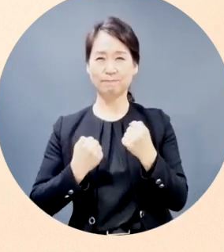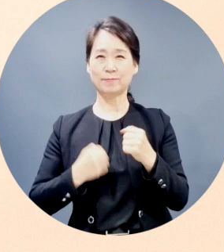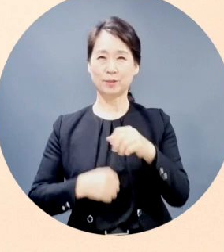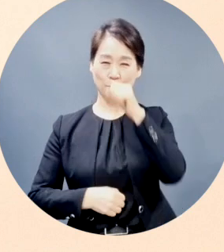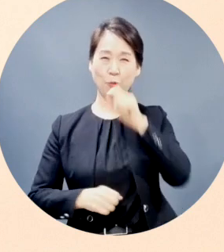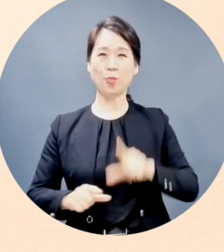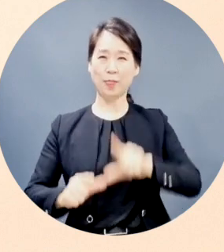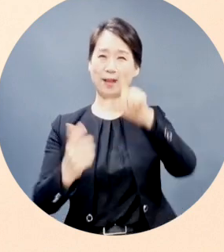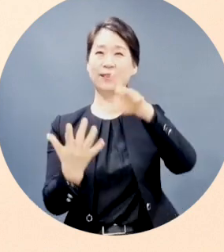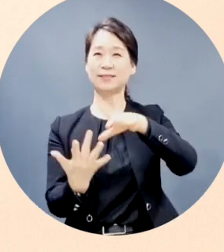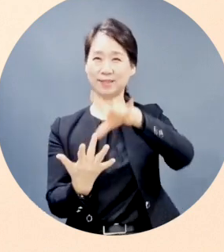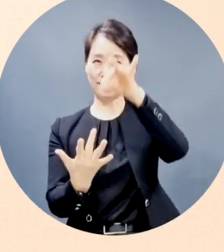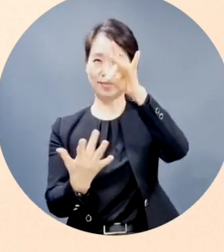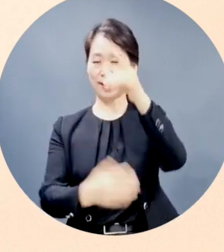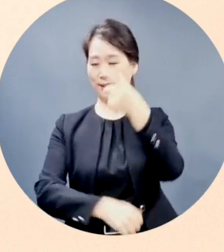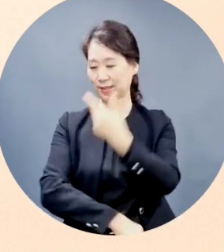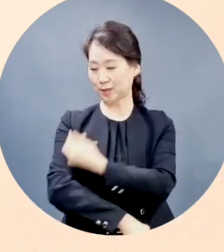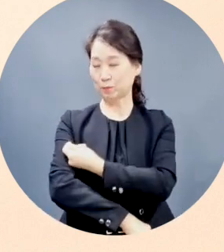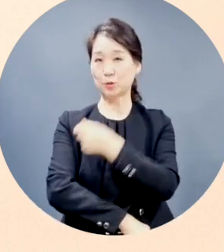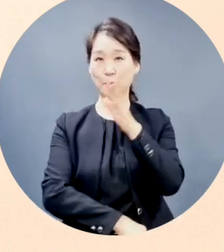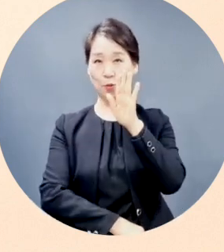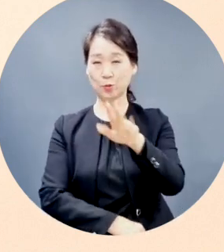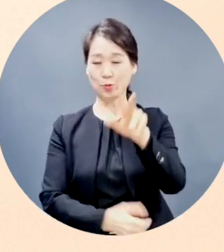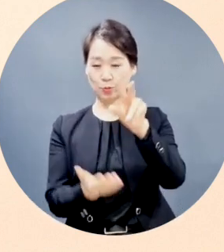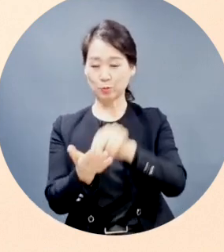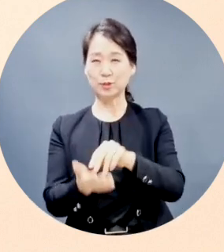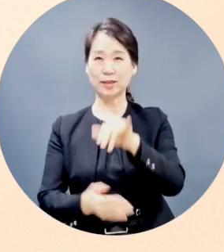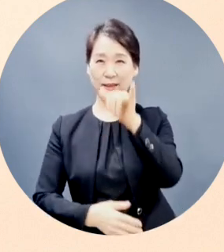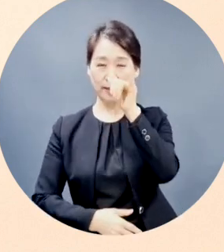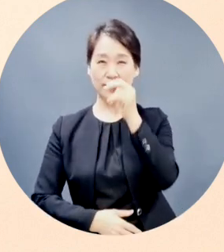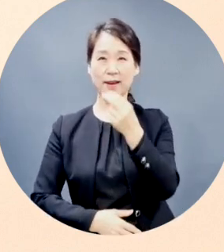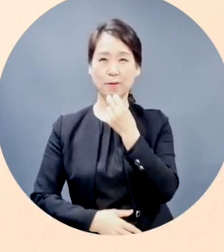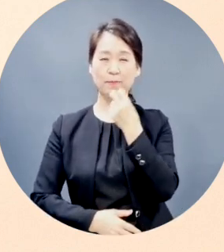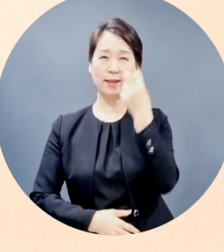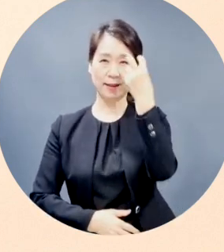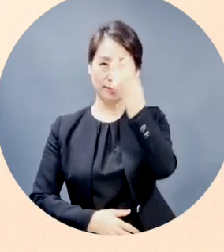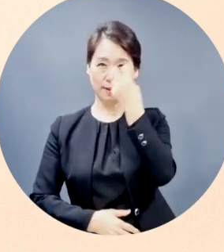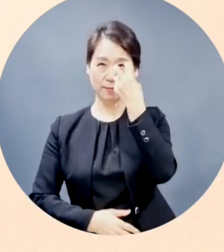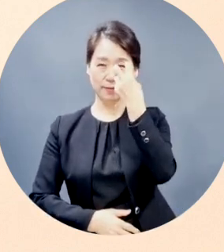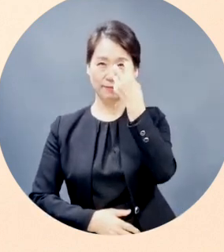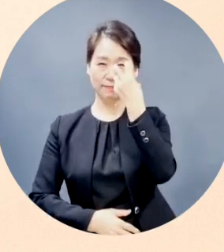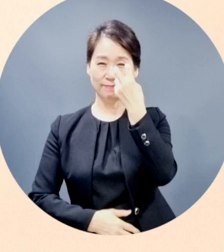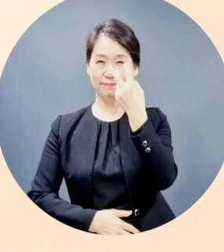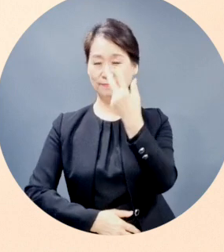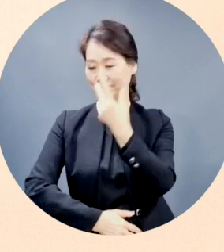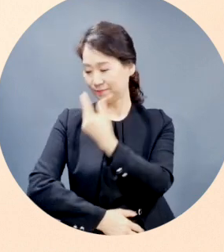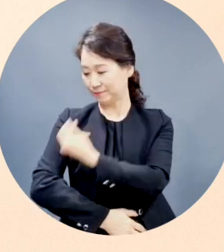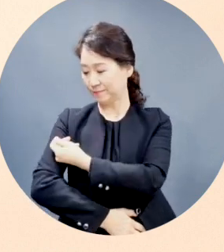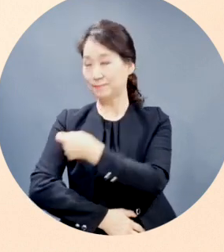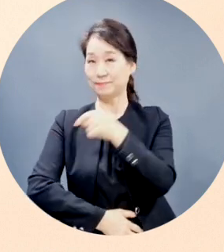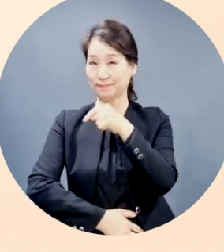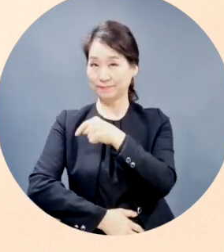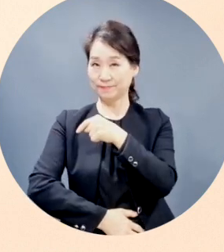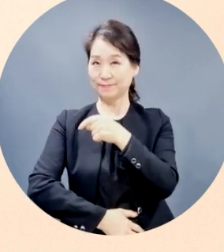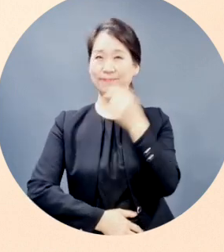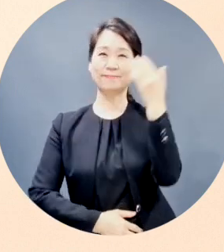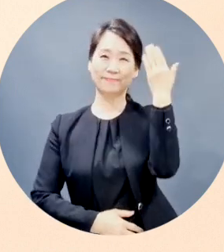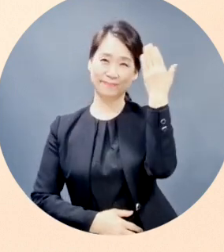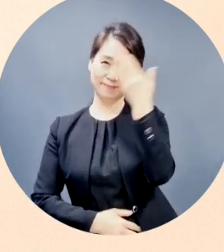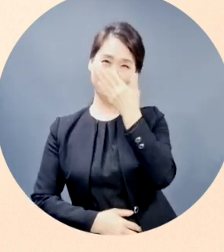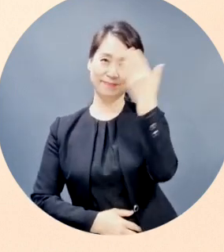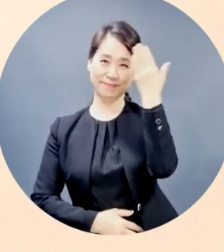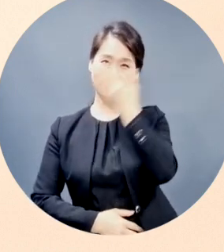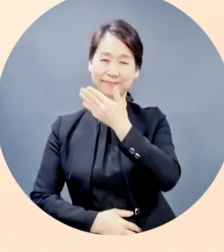컨디션이 좋은 날에 접종을 진행하고 접종 후에는 관련 이상 반응이 있는지 확인합니다. 그리고 접종 부위는